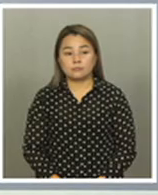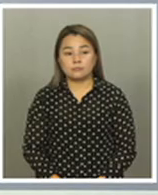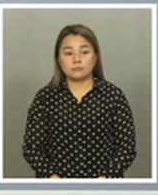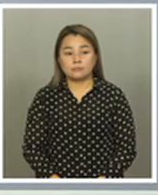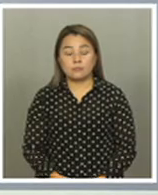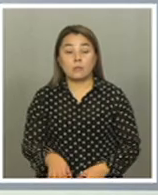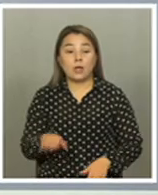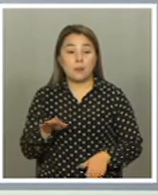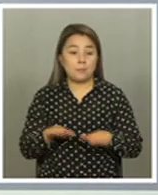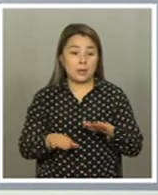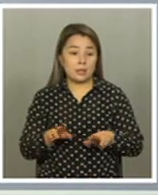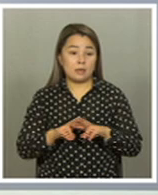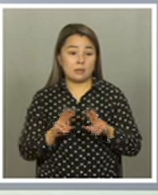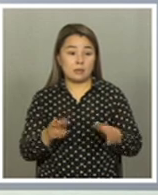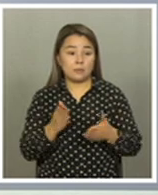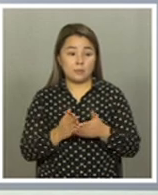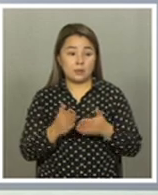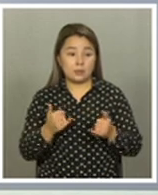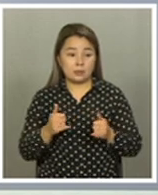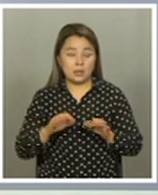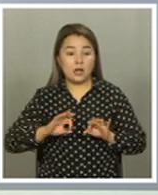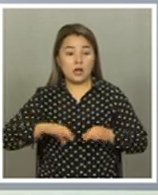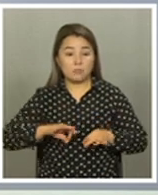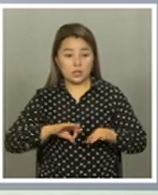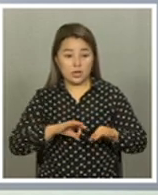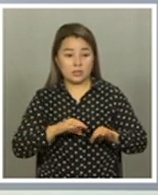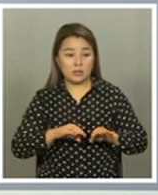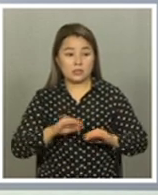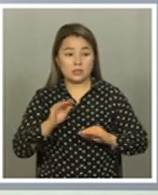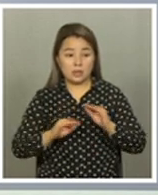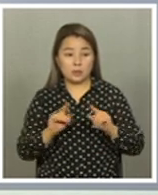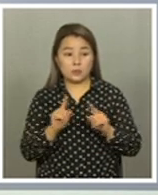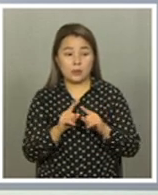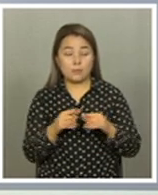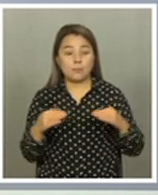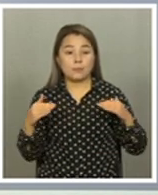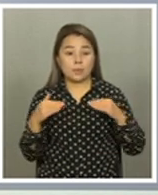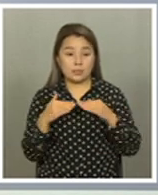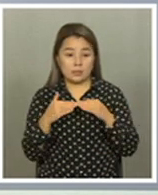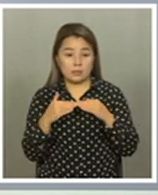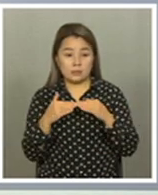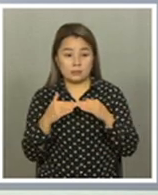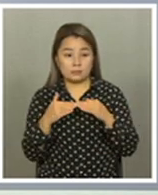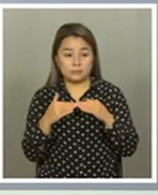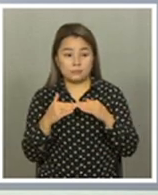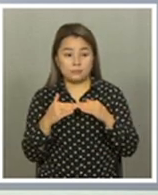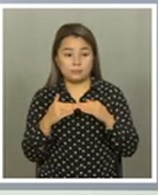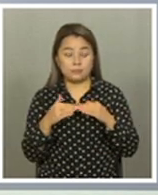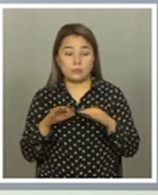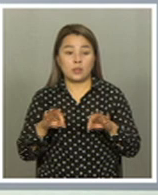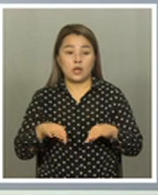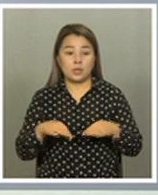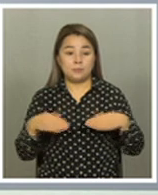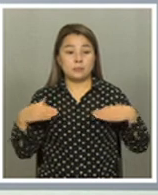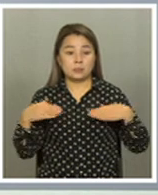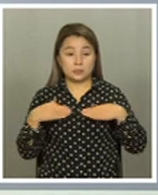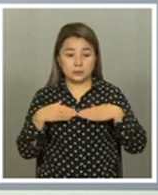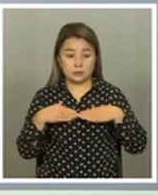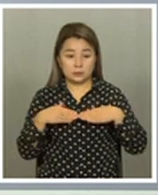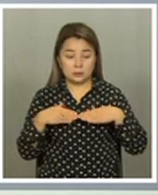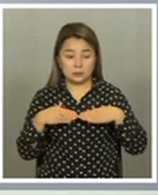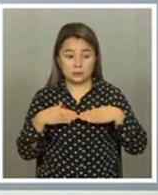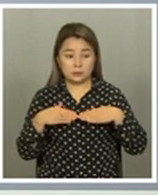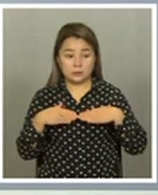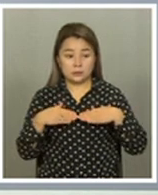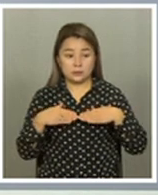Массалар бірдей екі арбашаны дәл осылай суреттегідей бір-бірімен жанастырып қоямыз. Жанастырып қойғаннан кейін